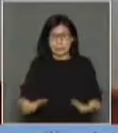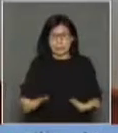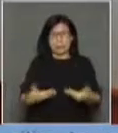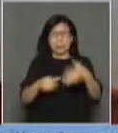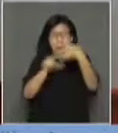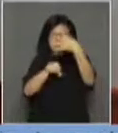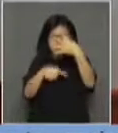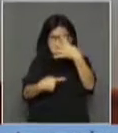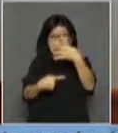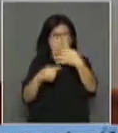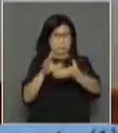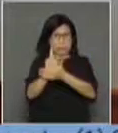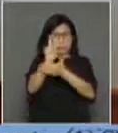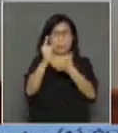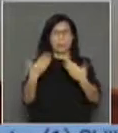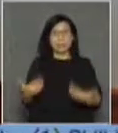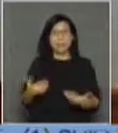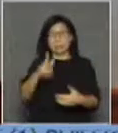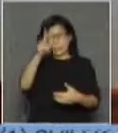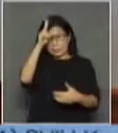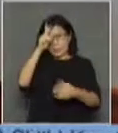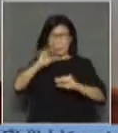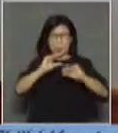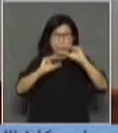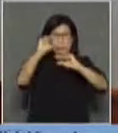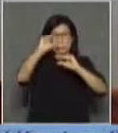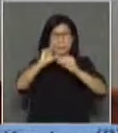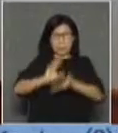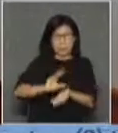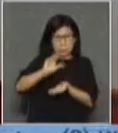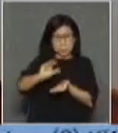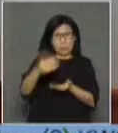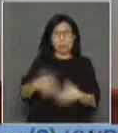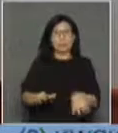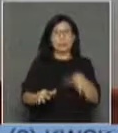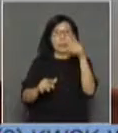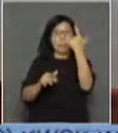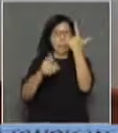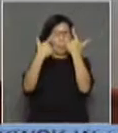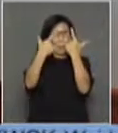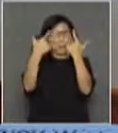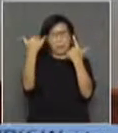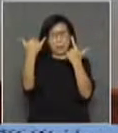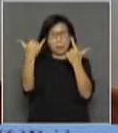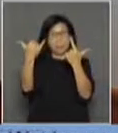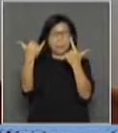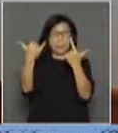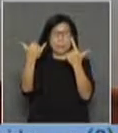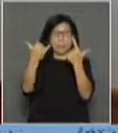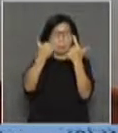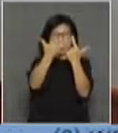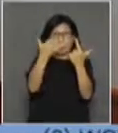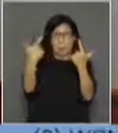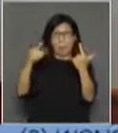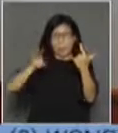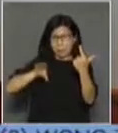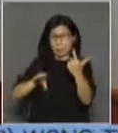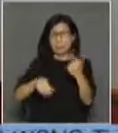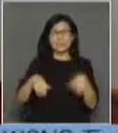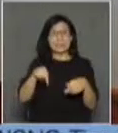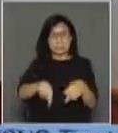年度，政府的基建的投資達到868億元，為社會帶來